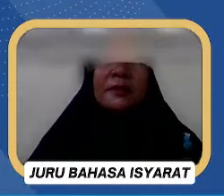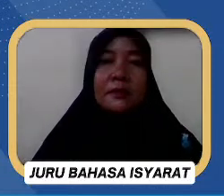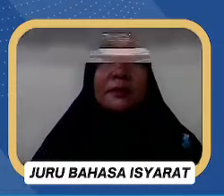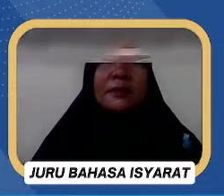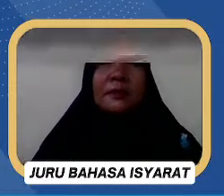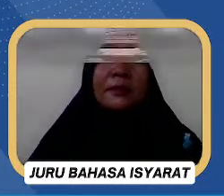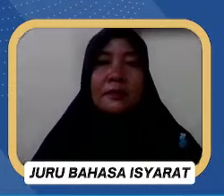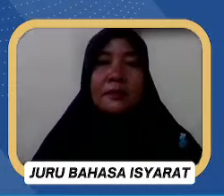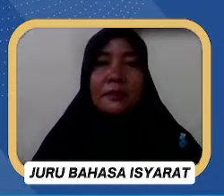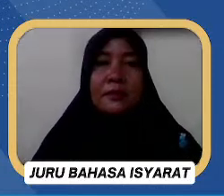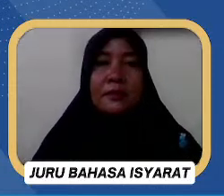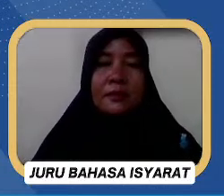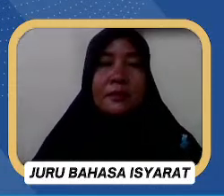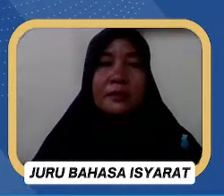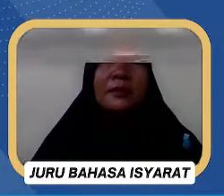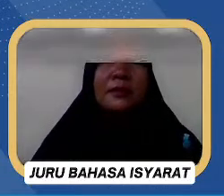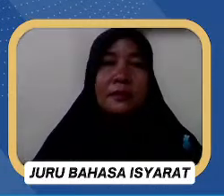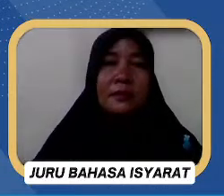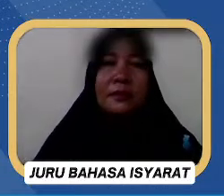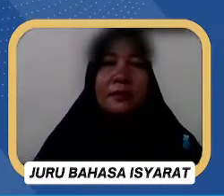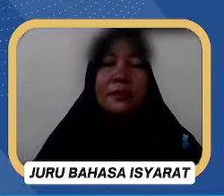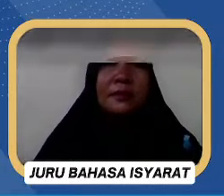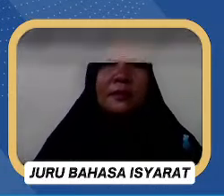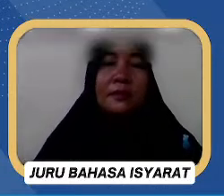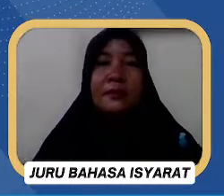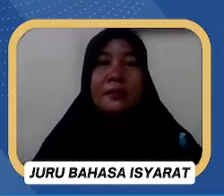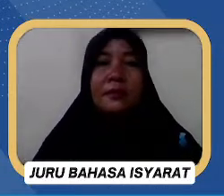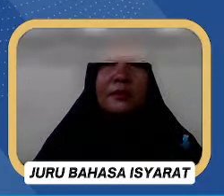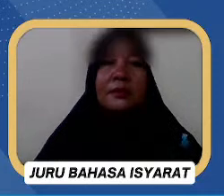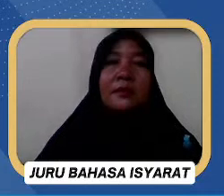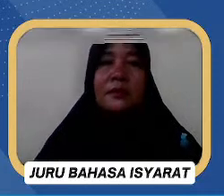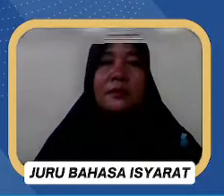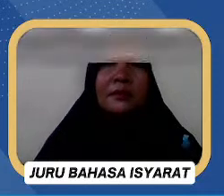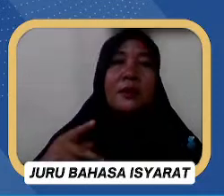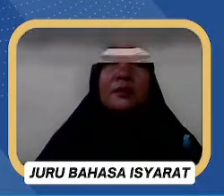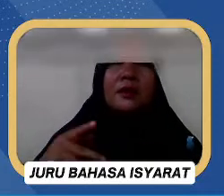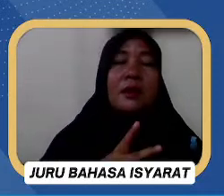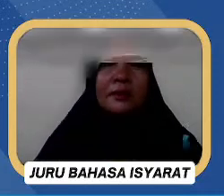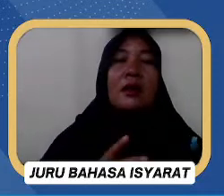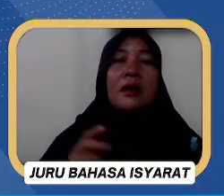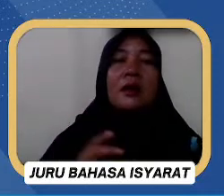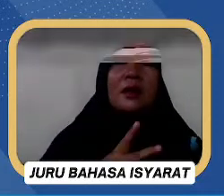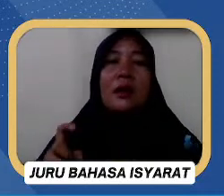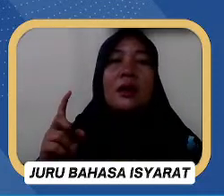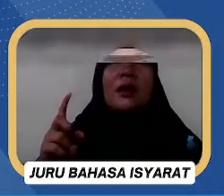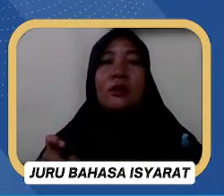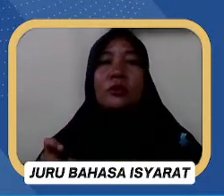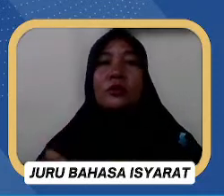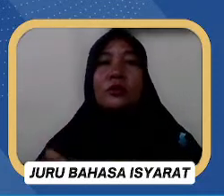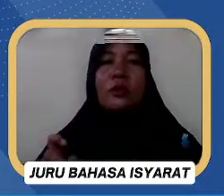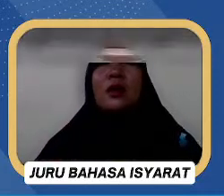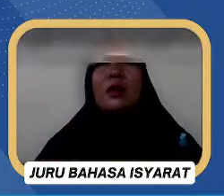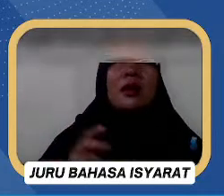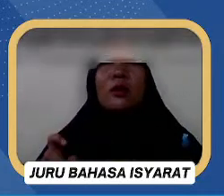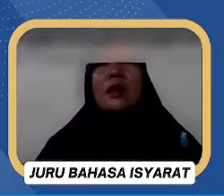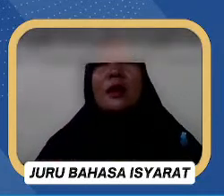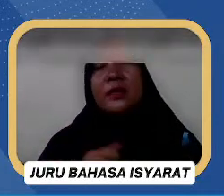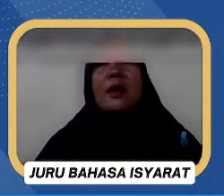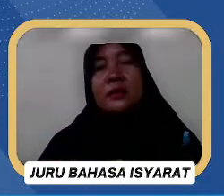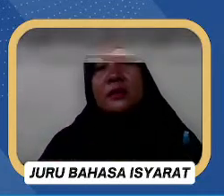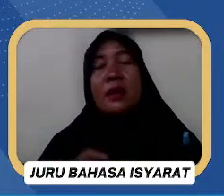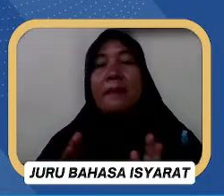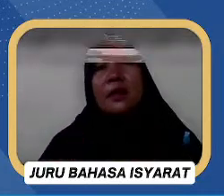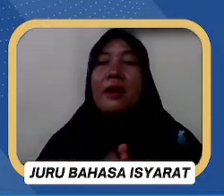terjebak ke hal-hal negatif. Yang pertama tentunya kita sebagai